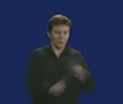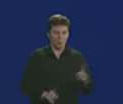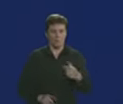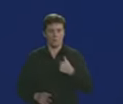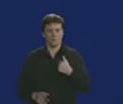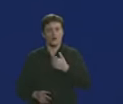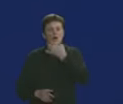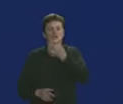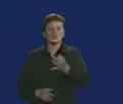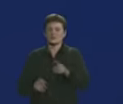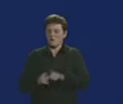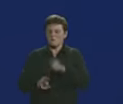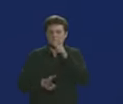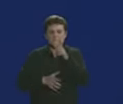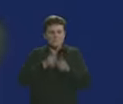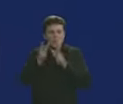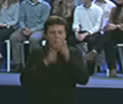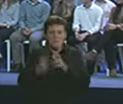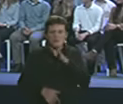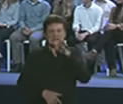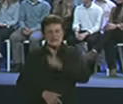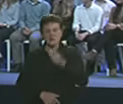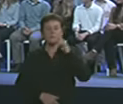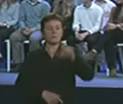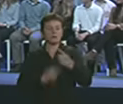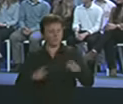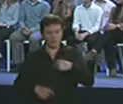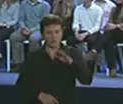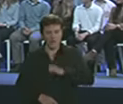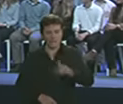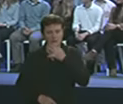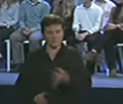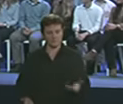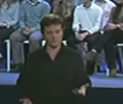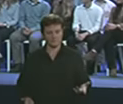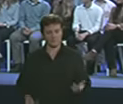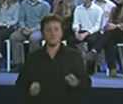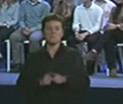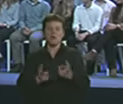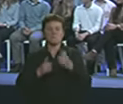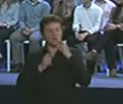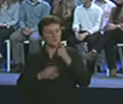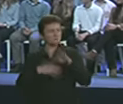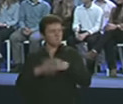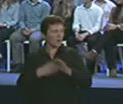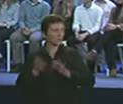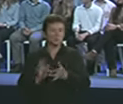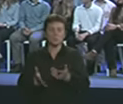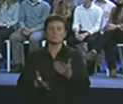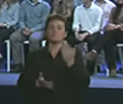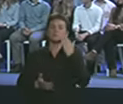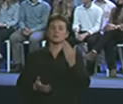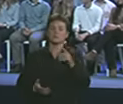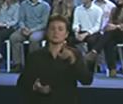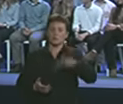dirai des mots de haine à l'endroit de celui qui est différent. Jamais je n'accepterai l'amalgame. Et si nos compatriotes